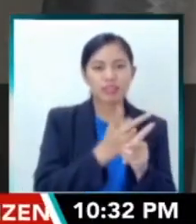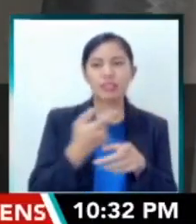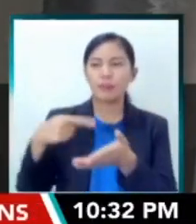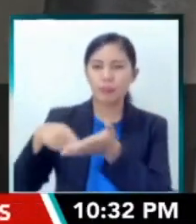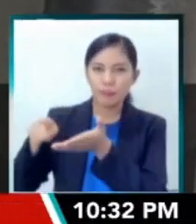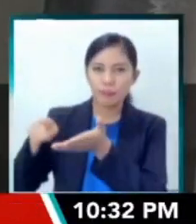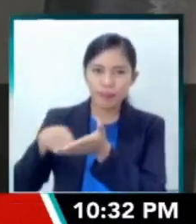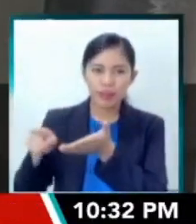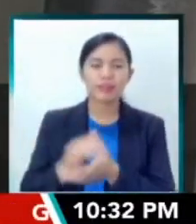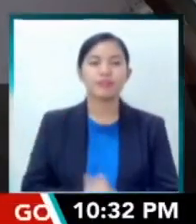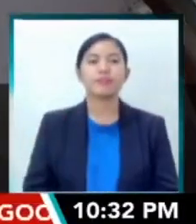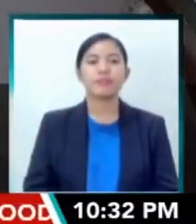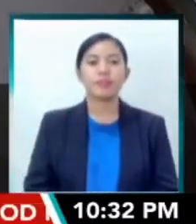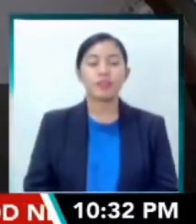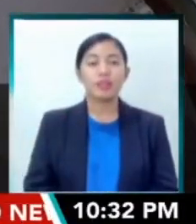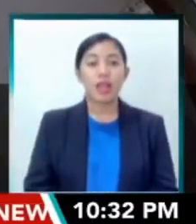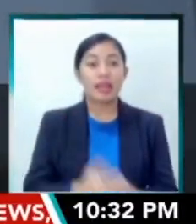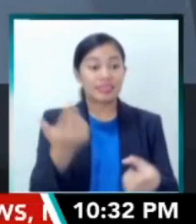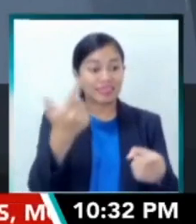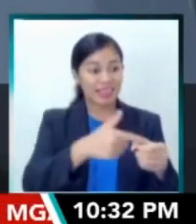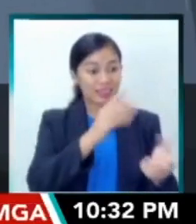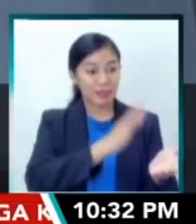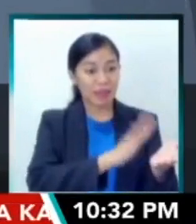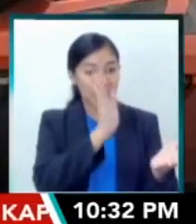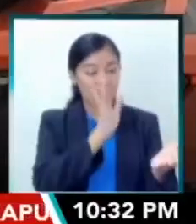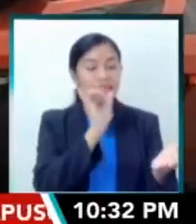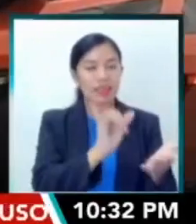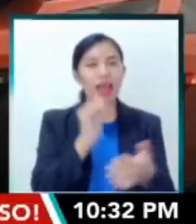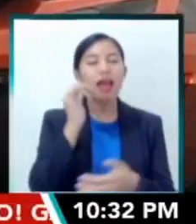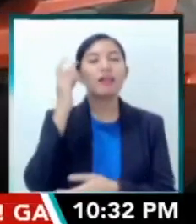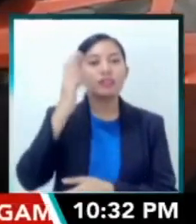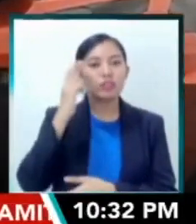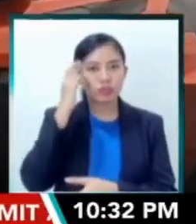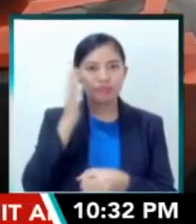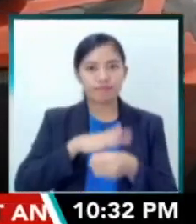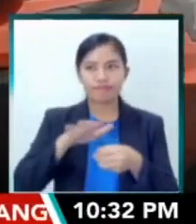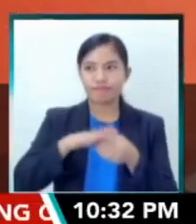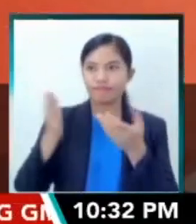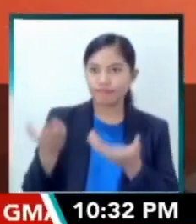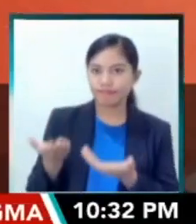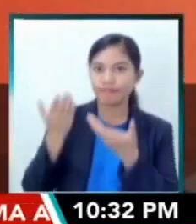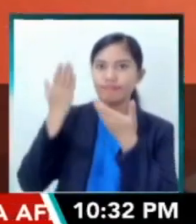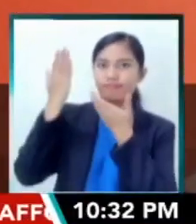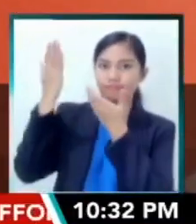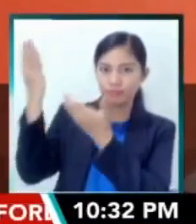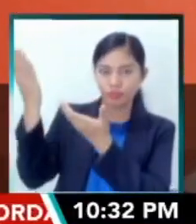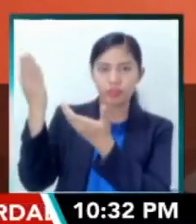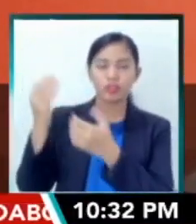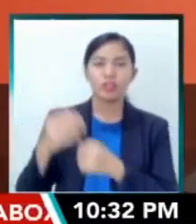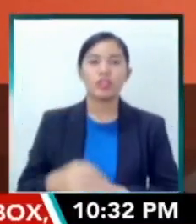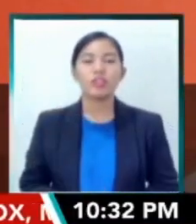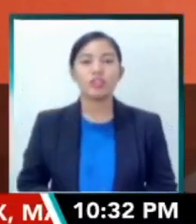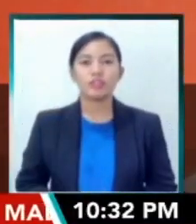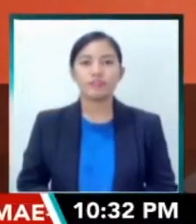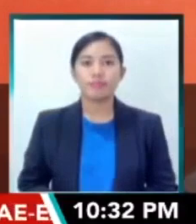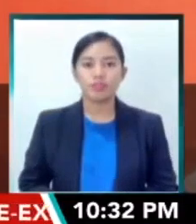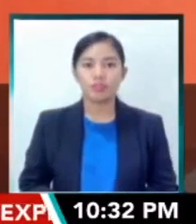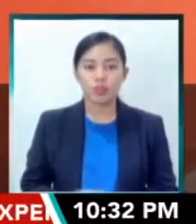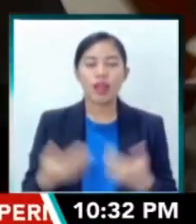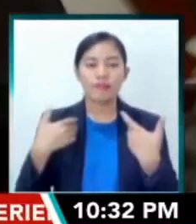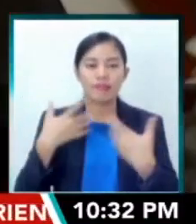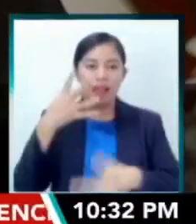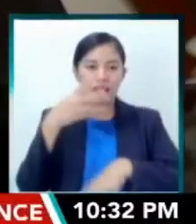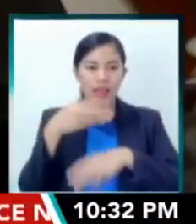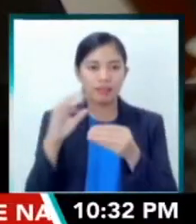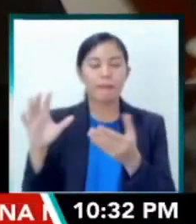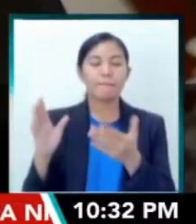na presyo ng langis para irekomenda ng Regional Tripartite Wages and Productivity Boards ang aumento sa sahod.